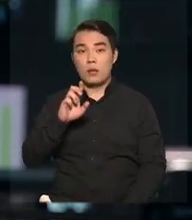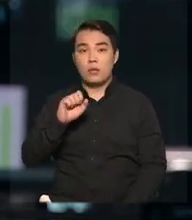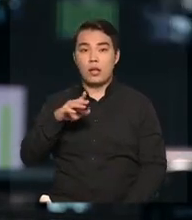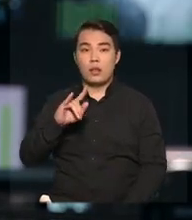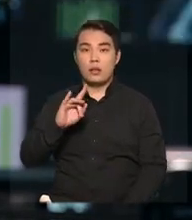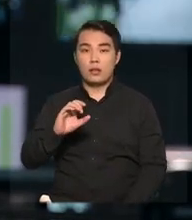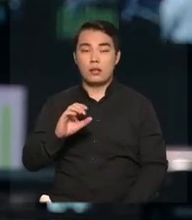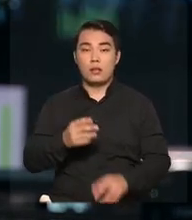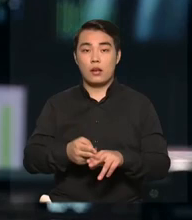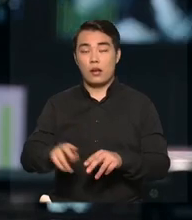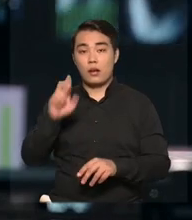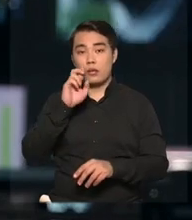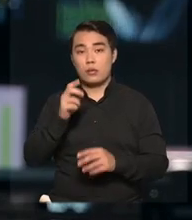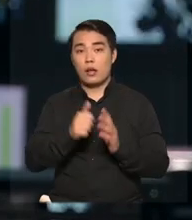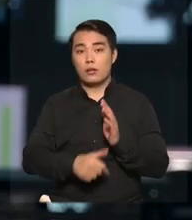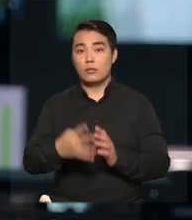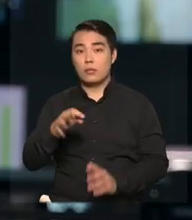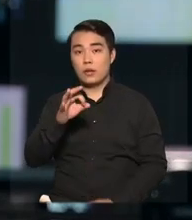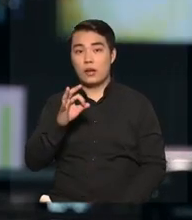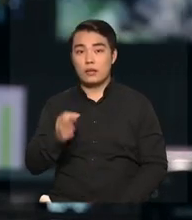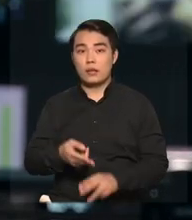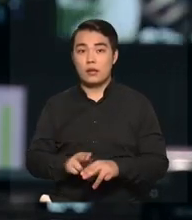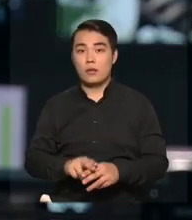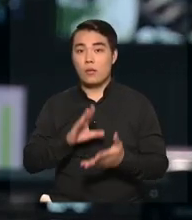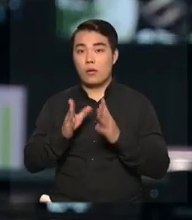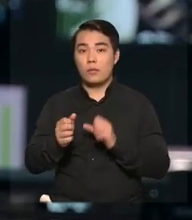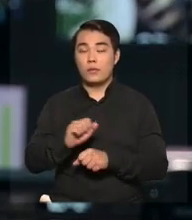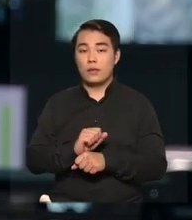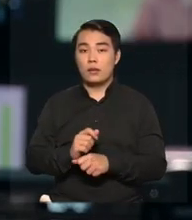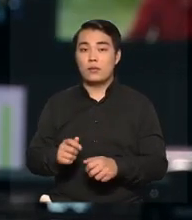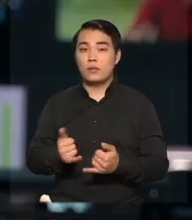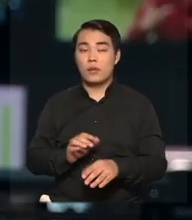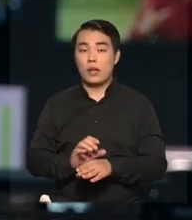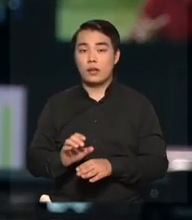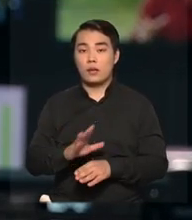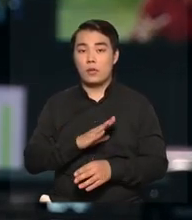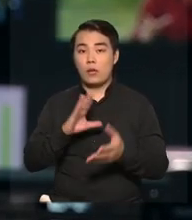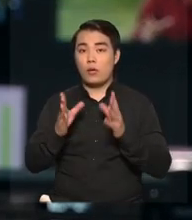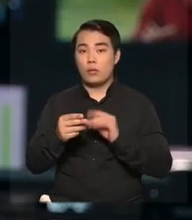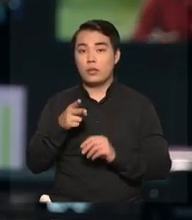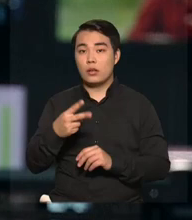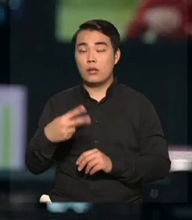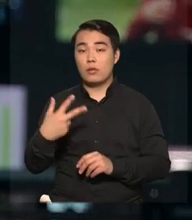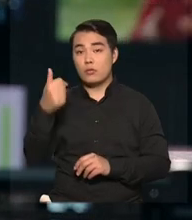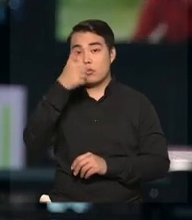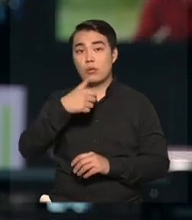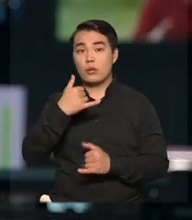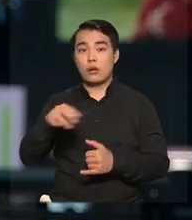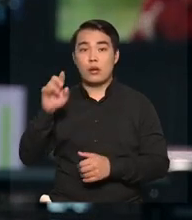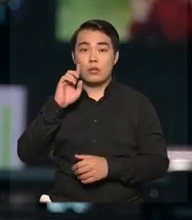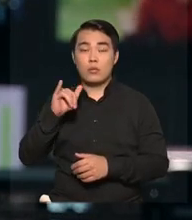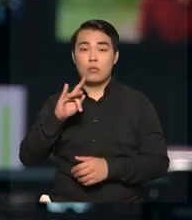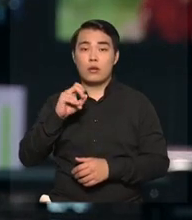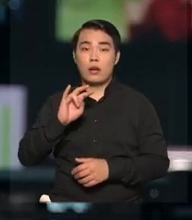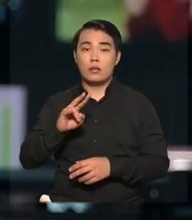елдеріне жөнелтілген уранның 64% осы транзит дәлізі арқылы тасымалданған. Жалпы 2023 жылы елімізде уран